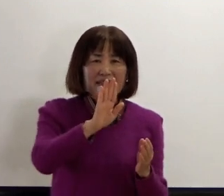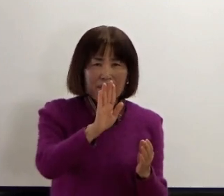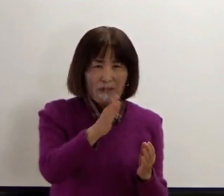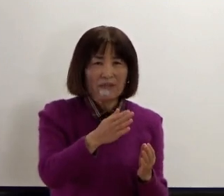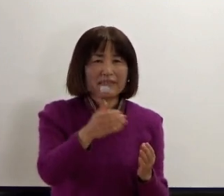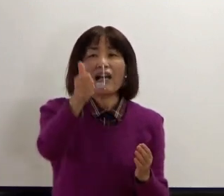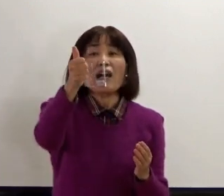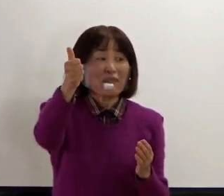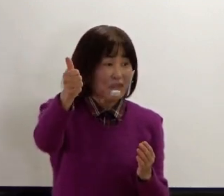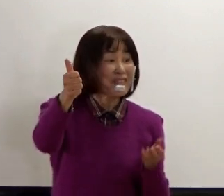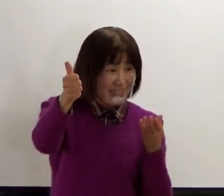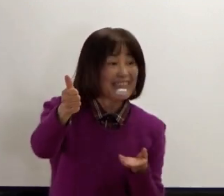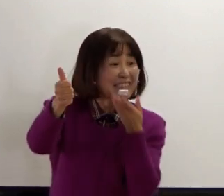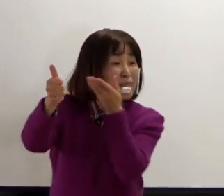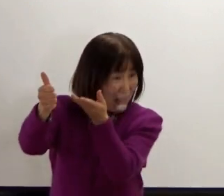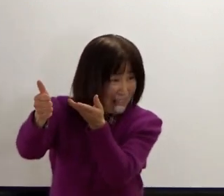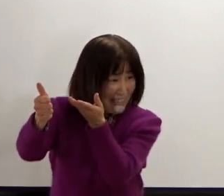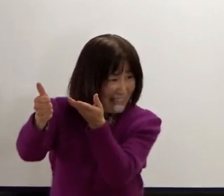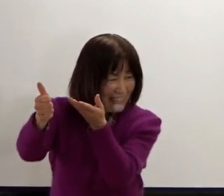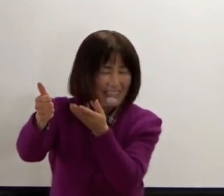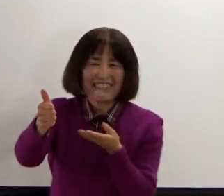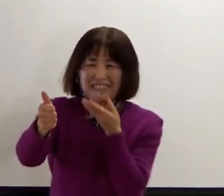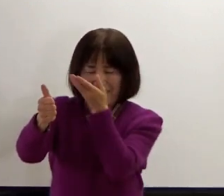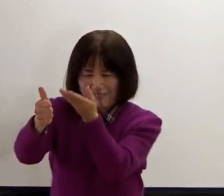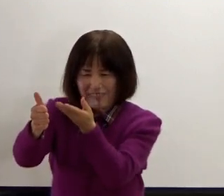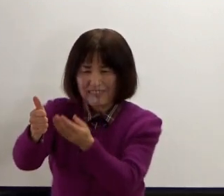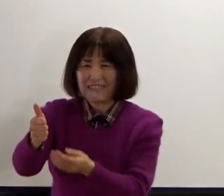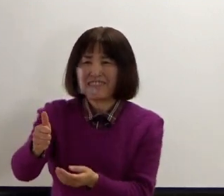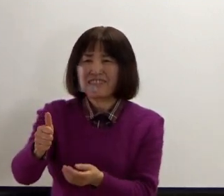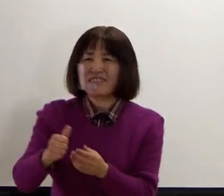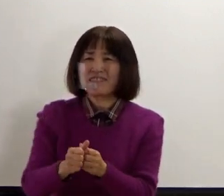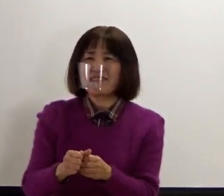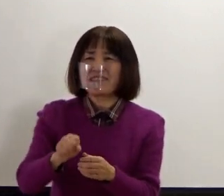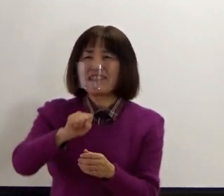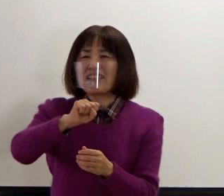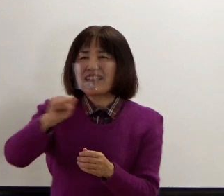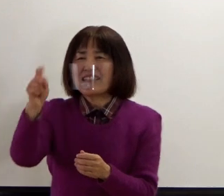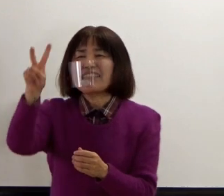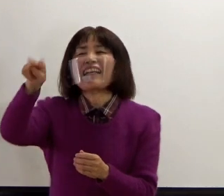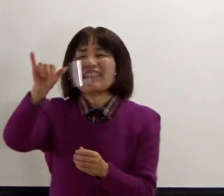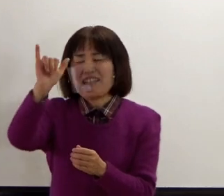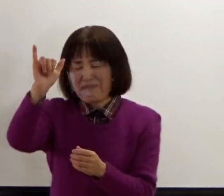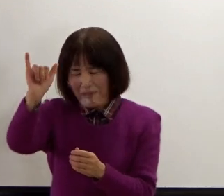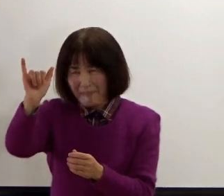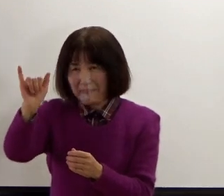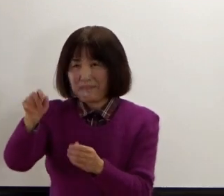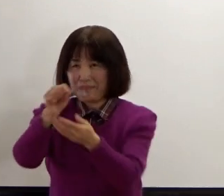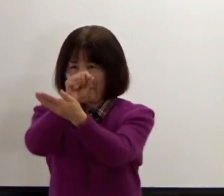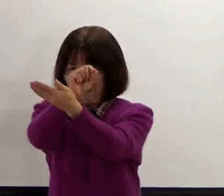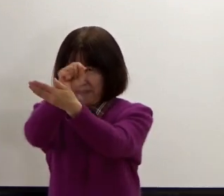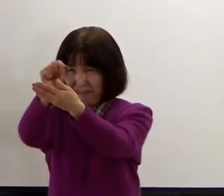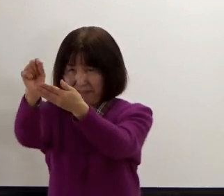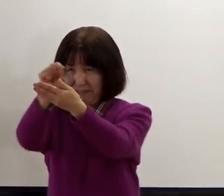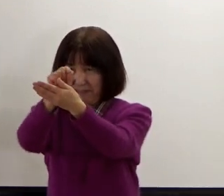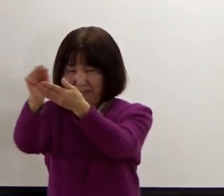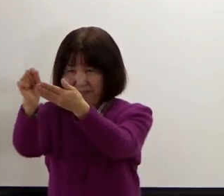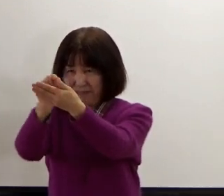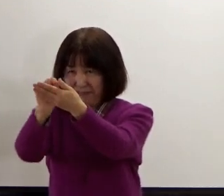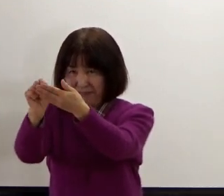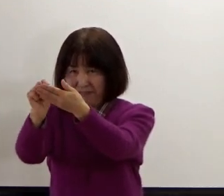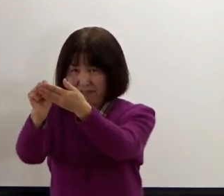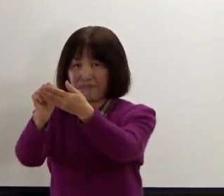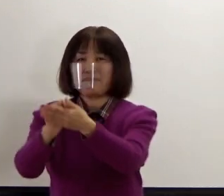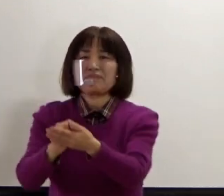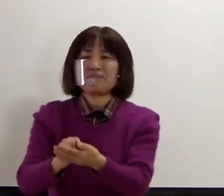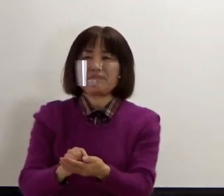のにこう書いたんですね、ヨハネって書いた、うん、ヨハネですね、書いた。すると